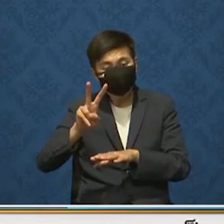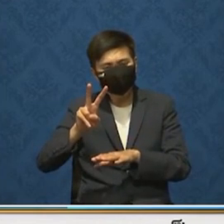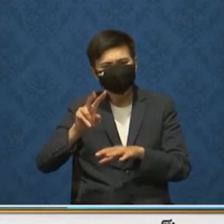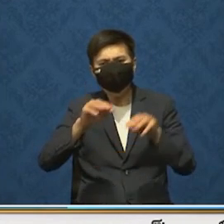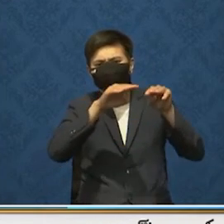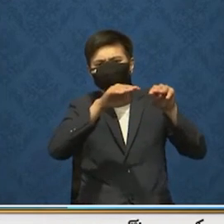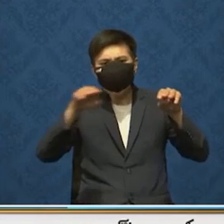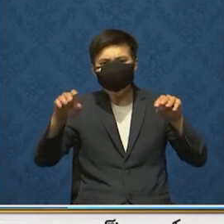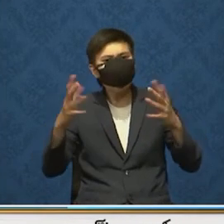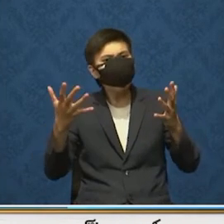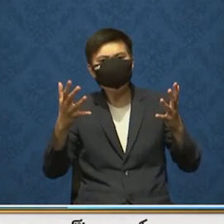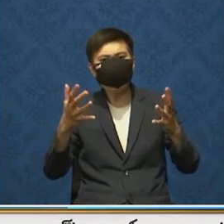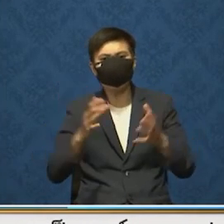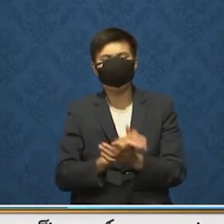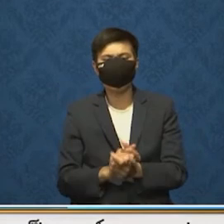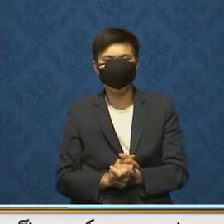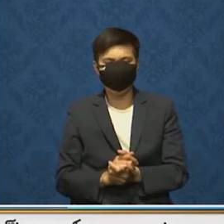รสอน